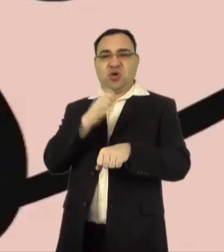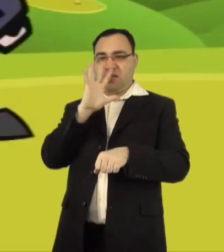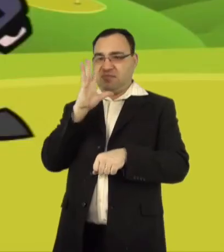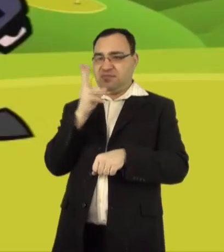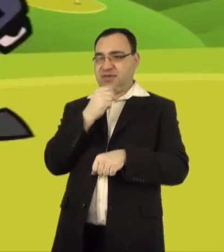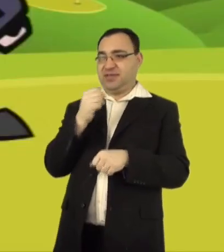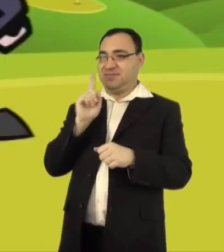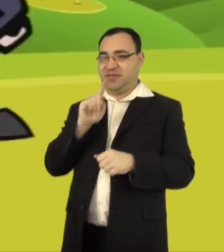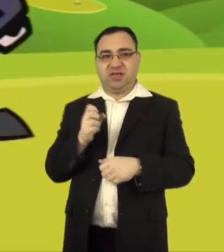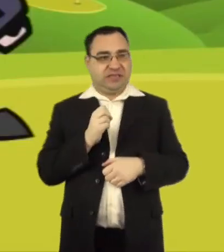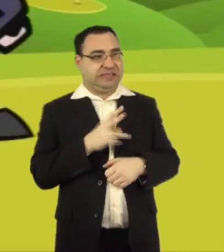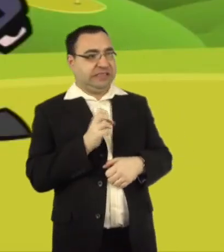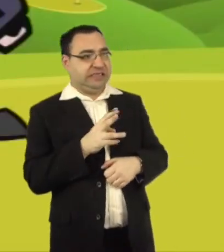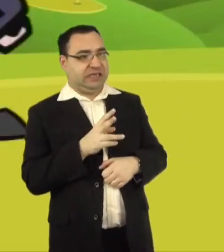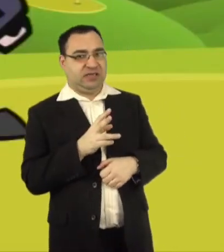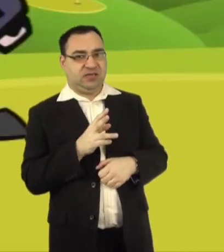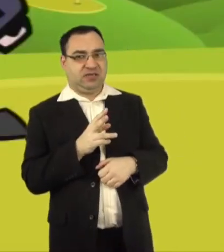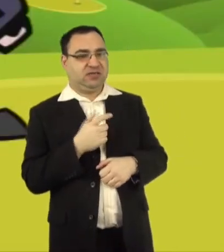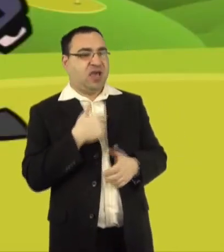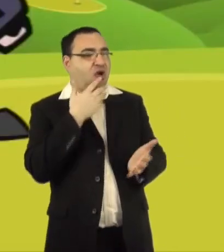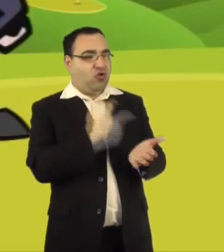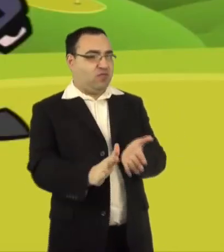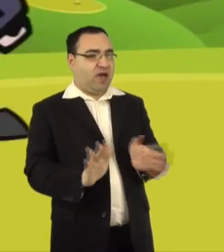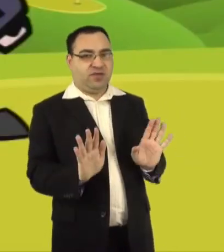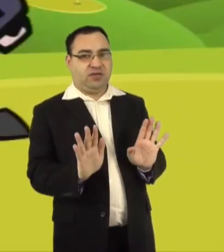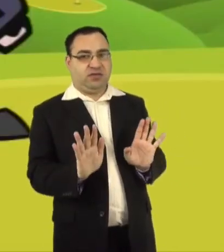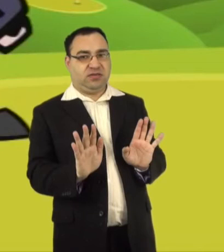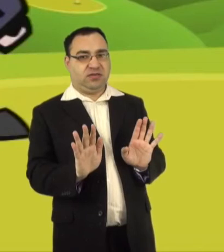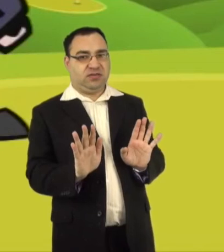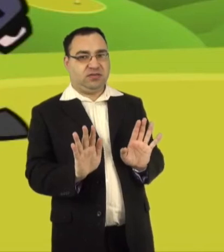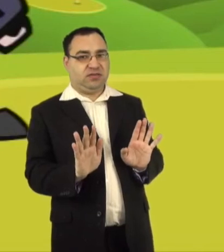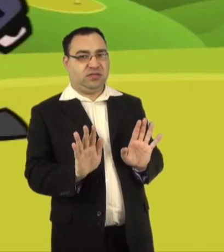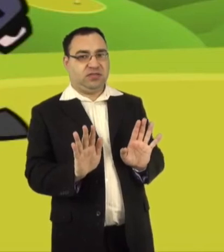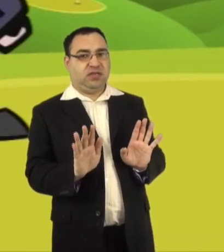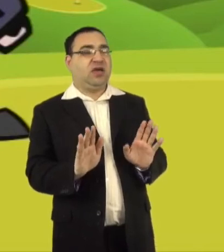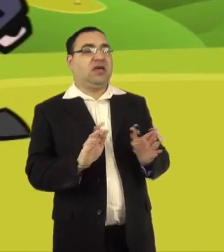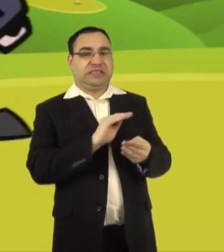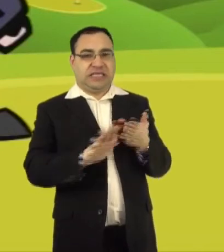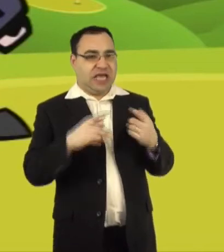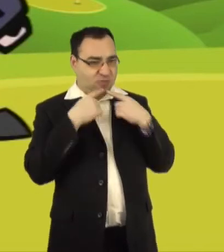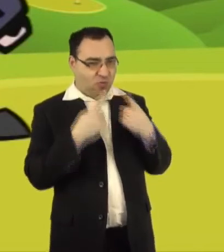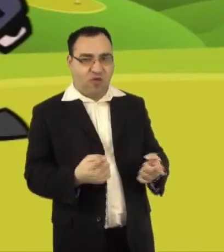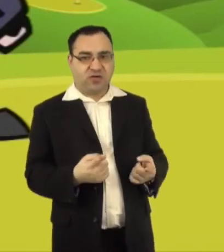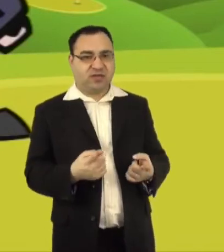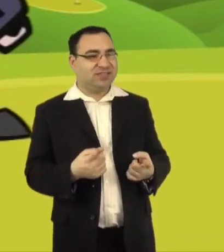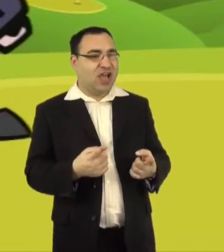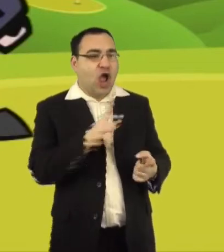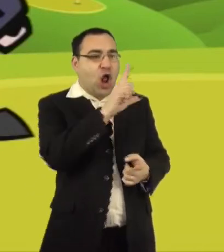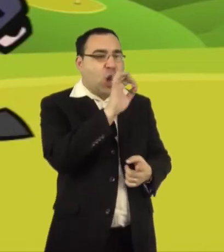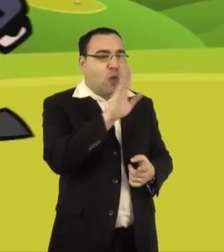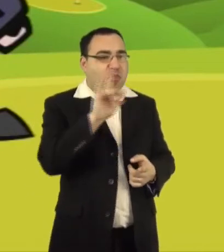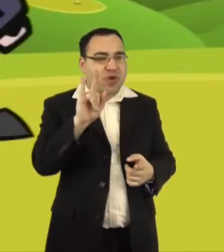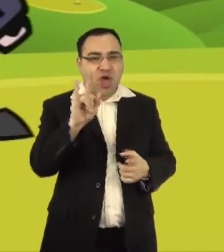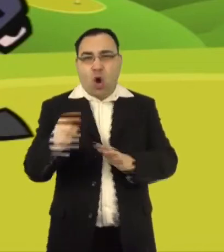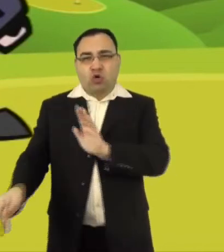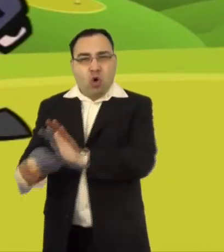Pięknie. Prawda? Tak, tak, ale muszę odmówić. Za to mogę panu zupełnie bezpłatnie powiedzieć, czym się różni